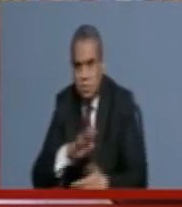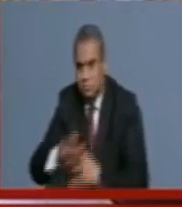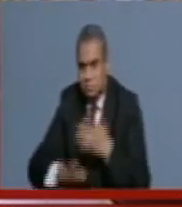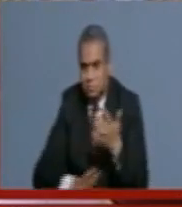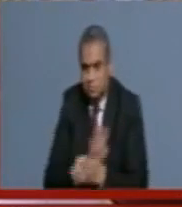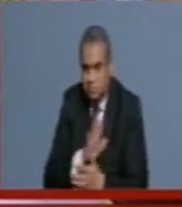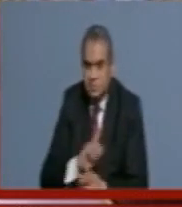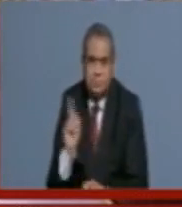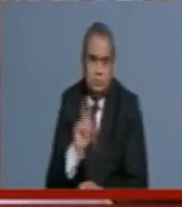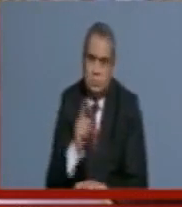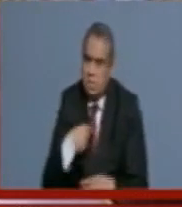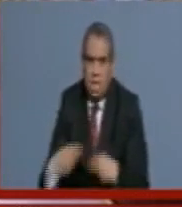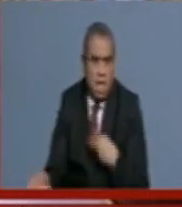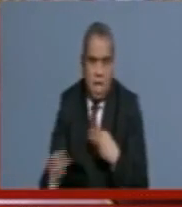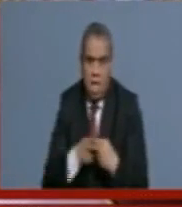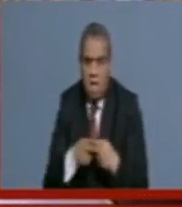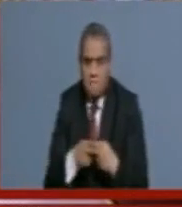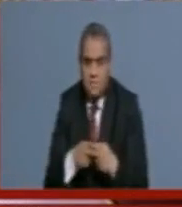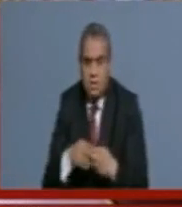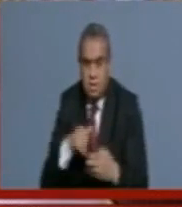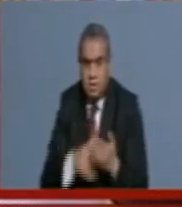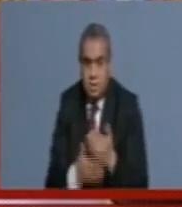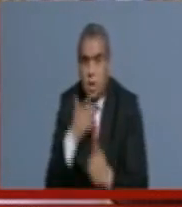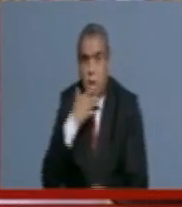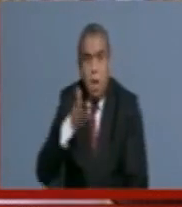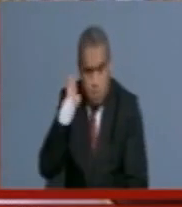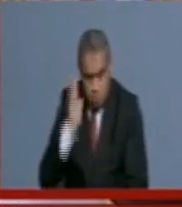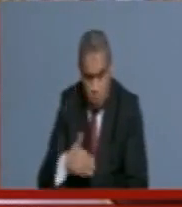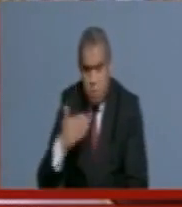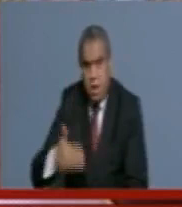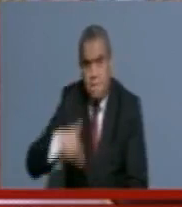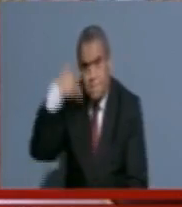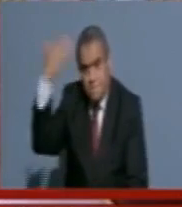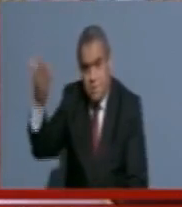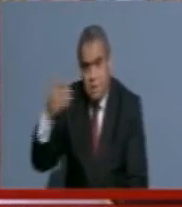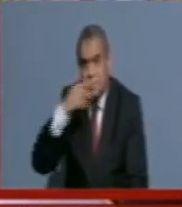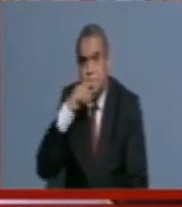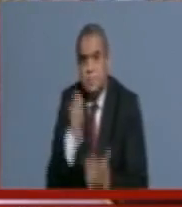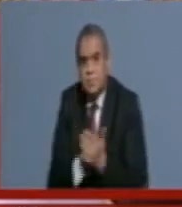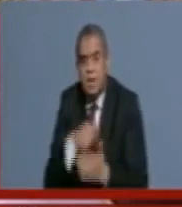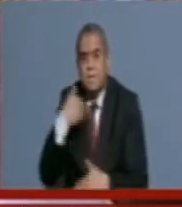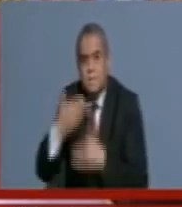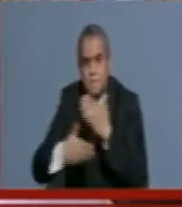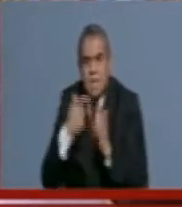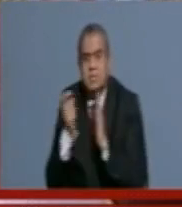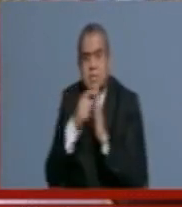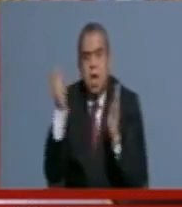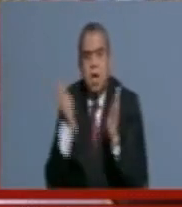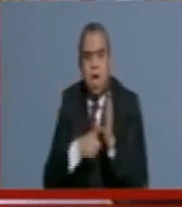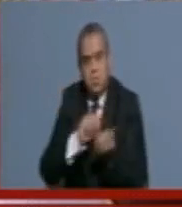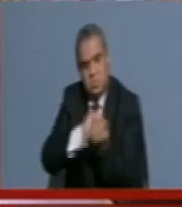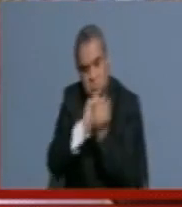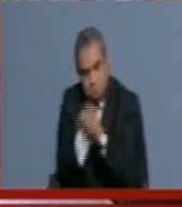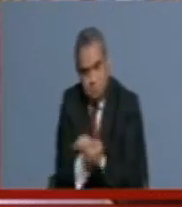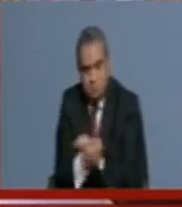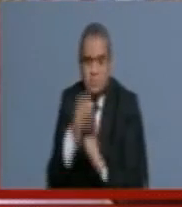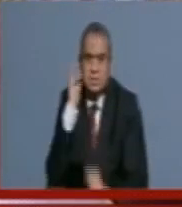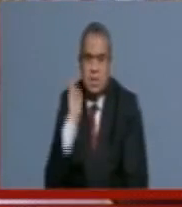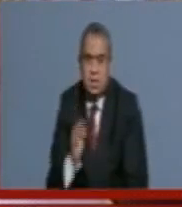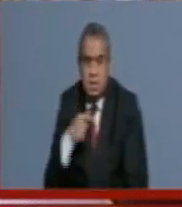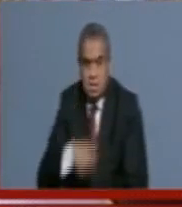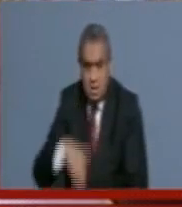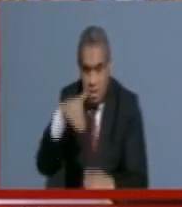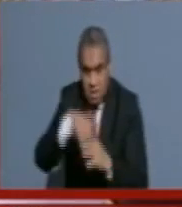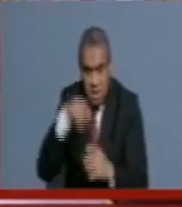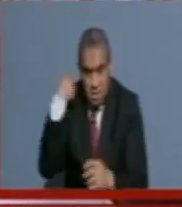فبالتالي احنا ممكن نعمل ده قدام، بس لازم نعدل القانون انما مش في منصب رئيس